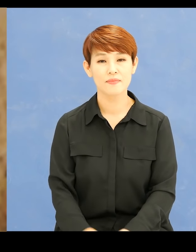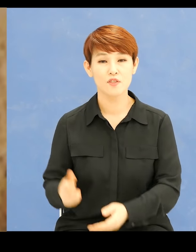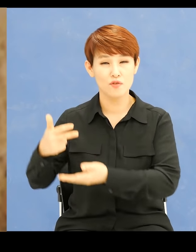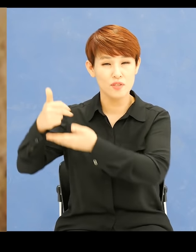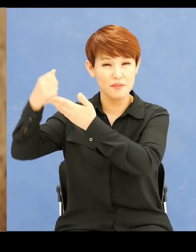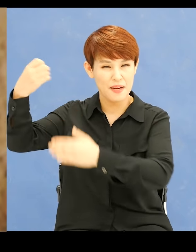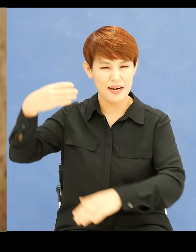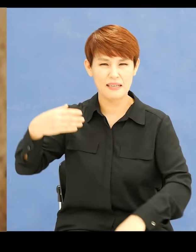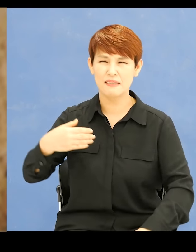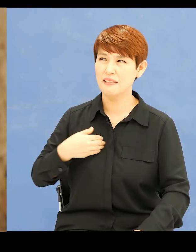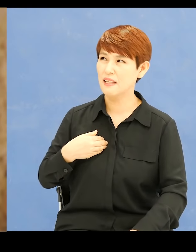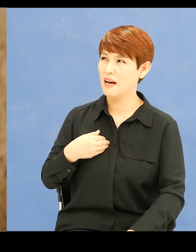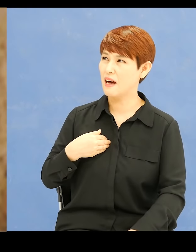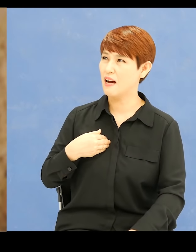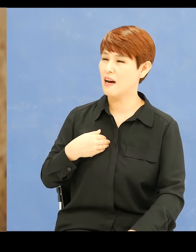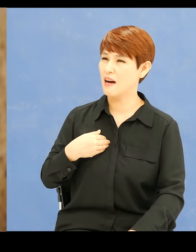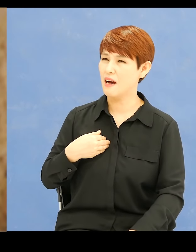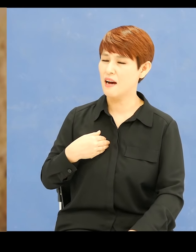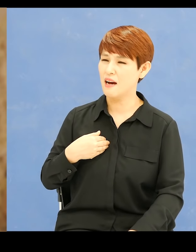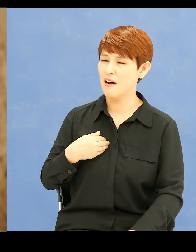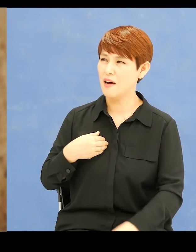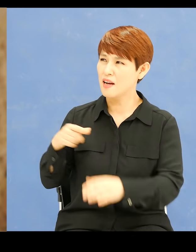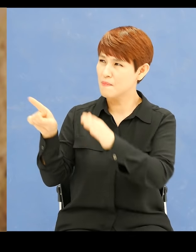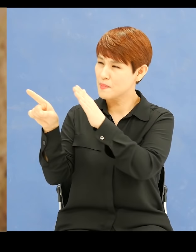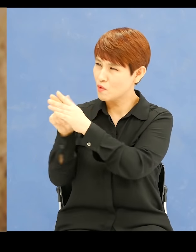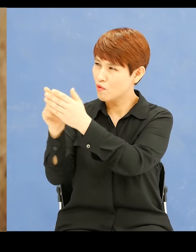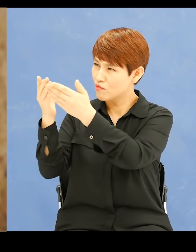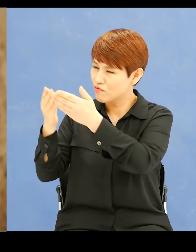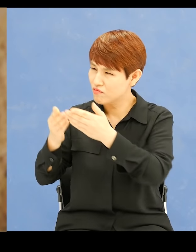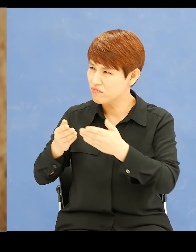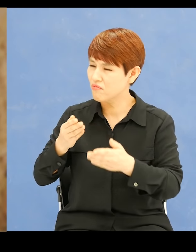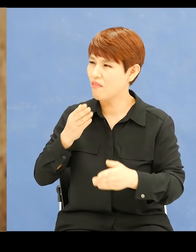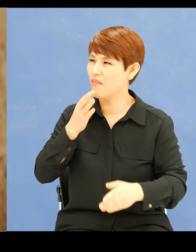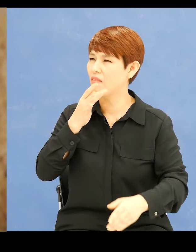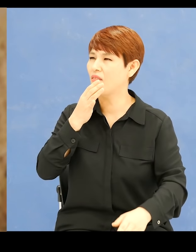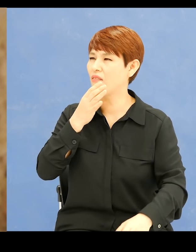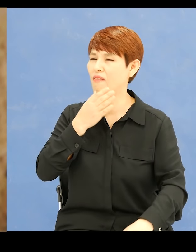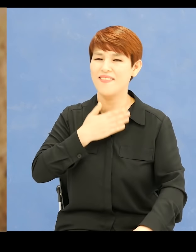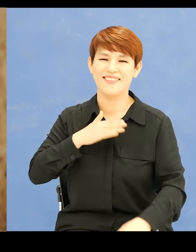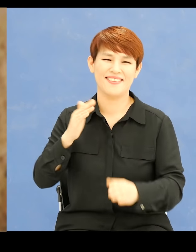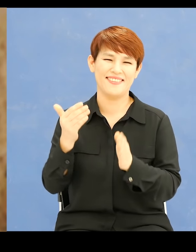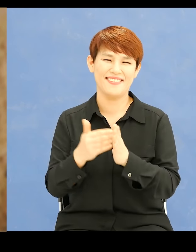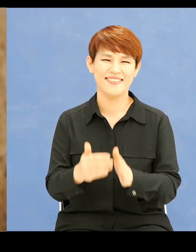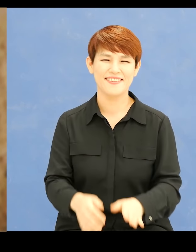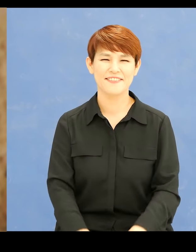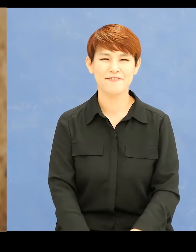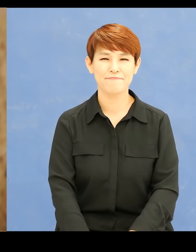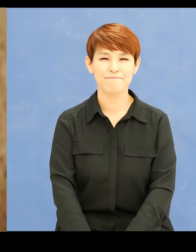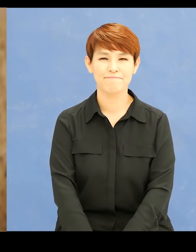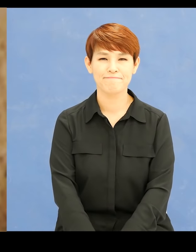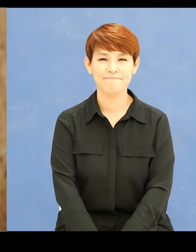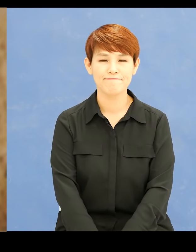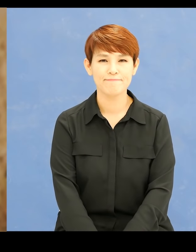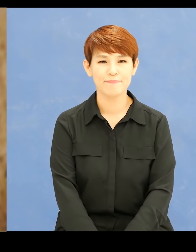순간에 주님이 날 골탕 먹이시는 게 아니라 날 믿어주셨던 거구나. 그러고는 이제